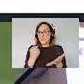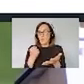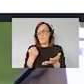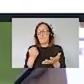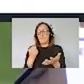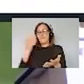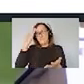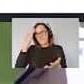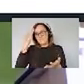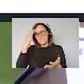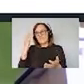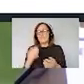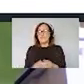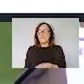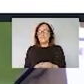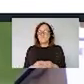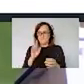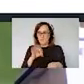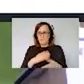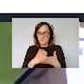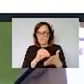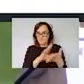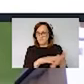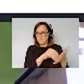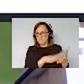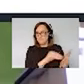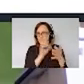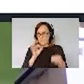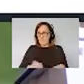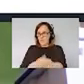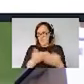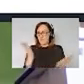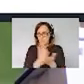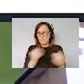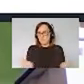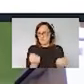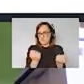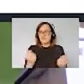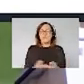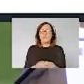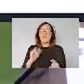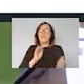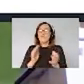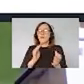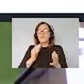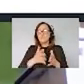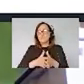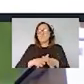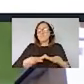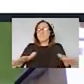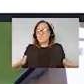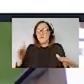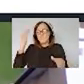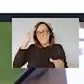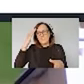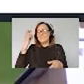zdobywamy wiedzę i już Państwo się wpisują, już Państwo tutaj pewnie działają. W jaki sposób poszerzamy wiedzę zainteresowania. Tam